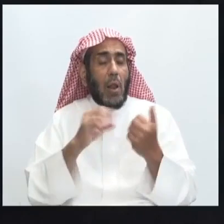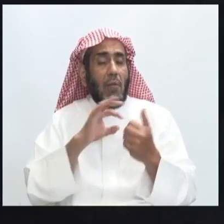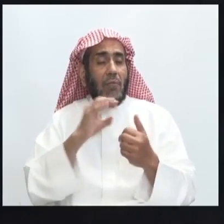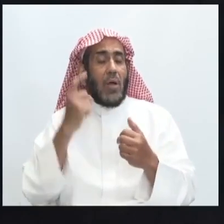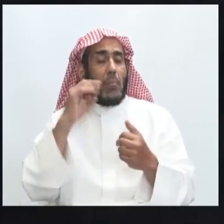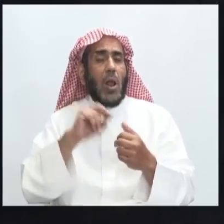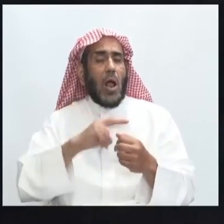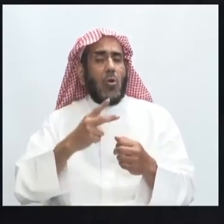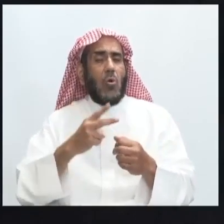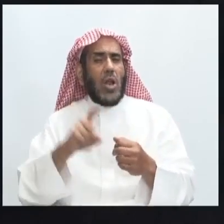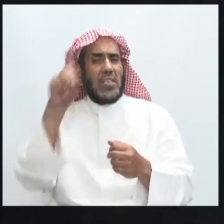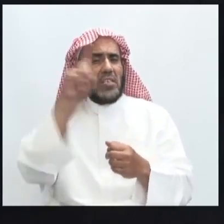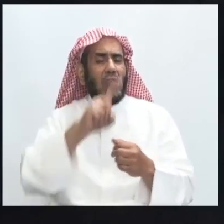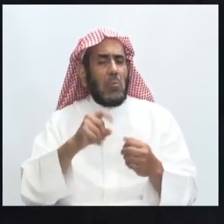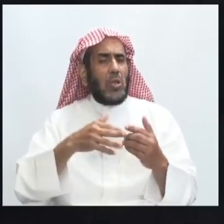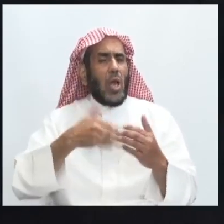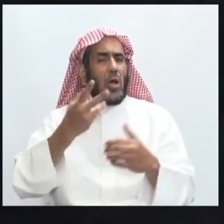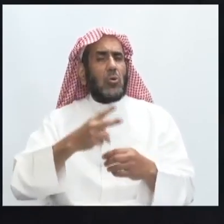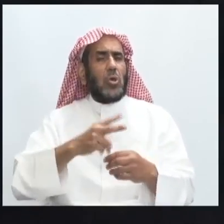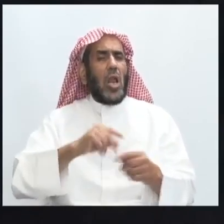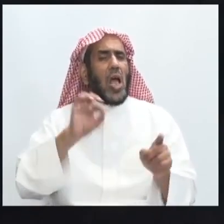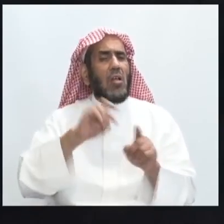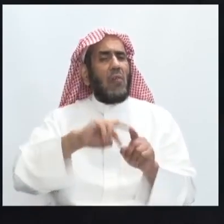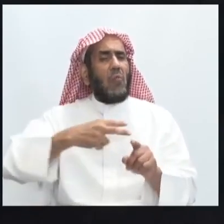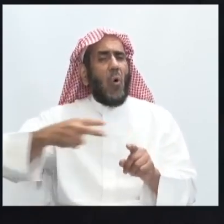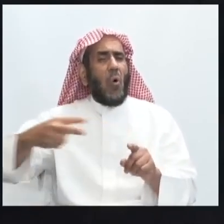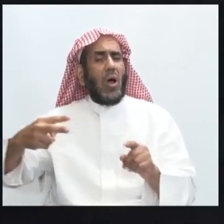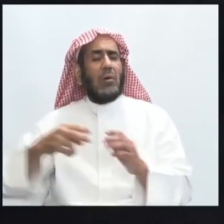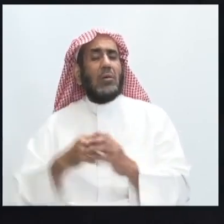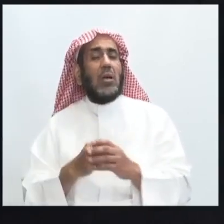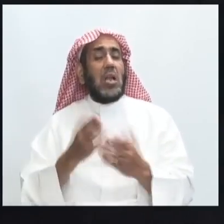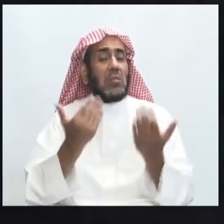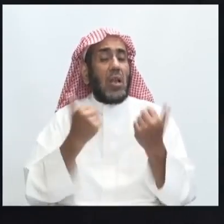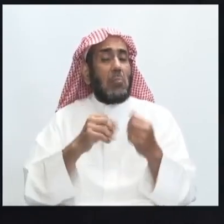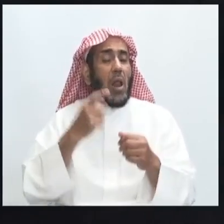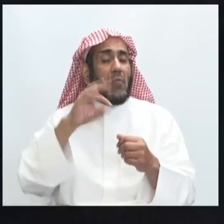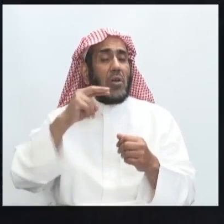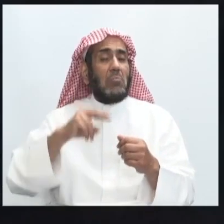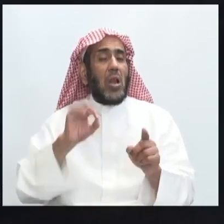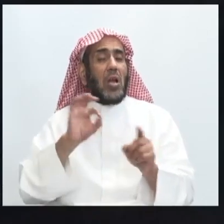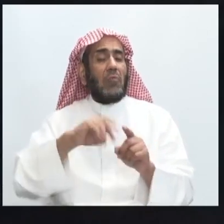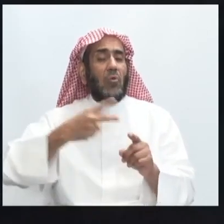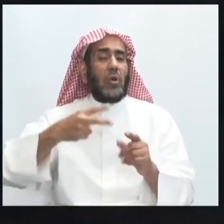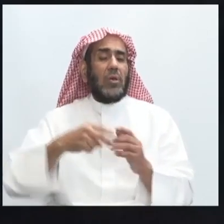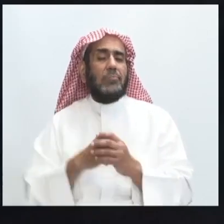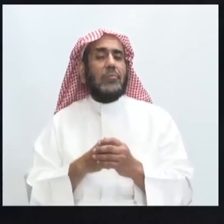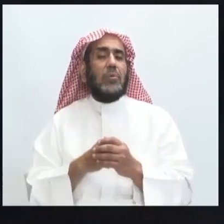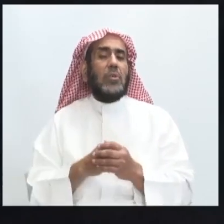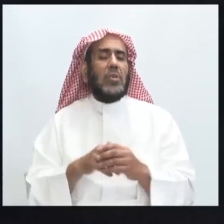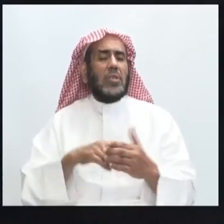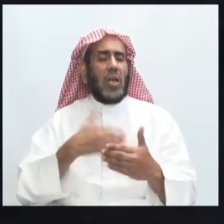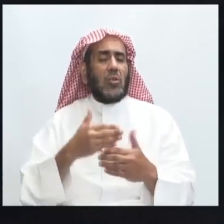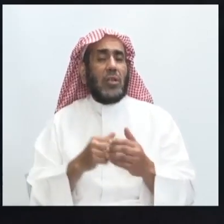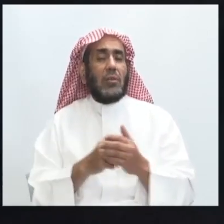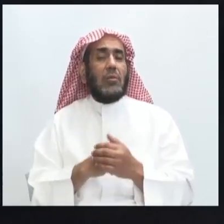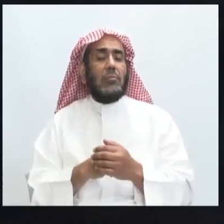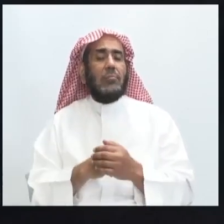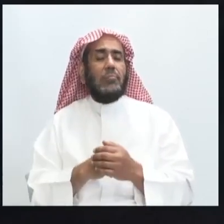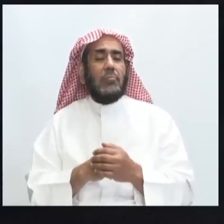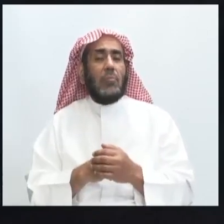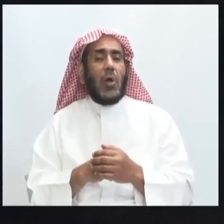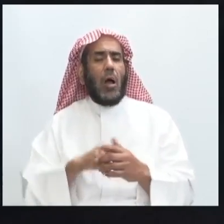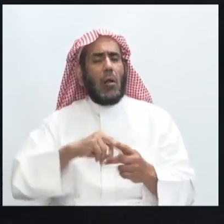لكنه قد يخرج الى اغراض ليس فقط هي طلب الفهم وانما اغراب اخرى تخرج الى ذلك وخلاص